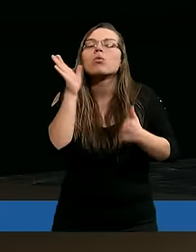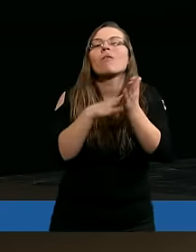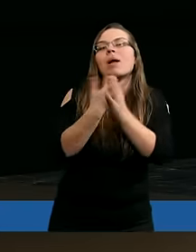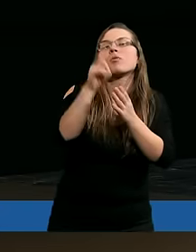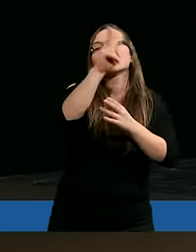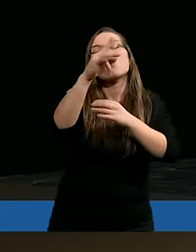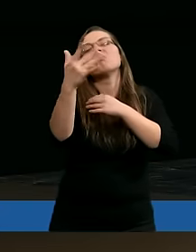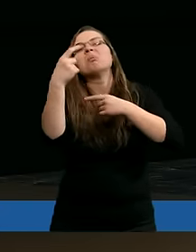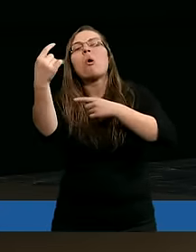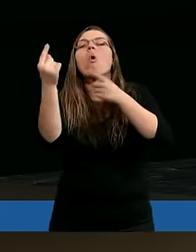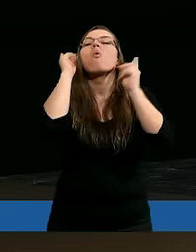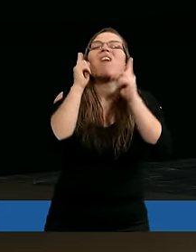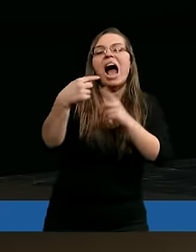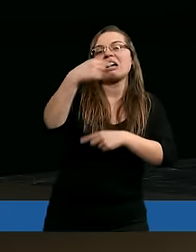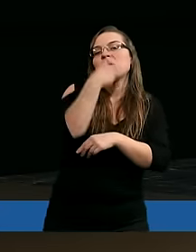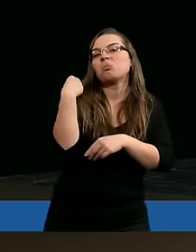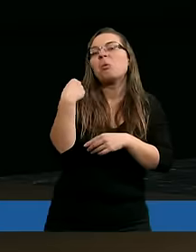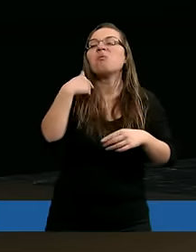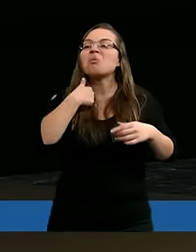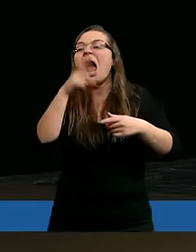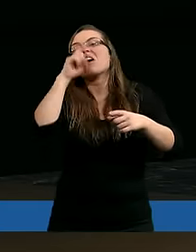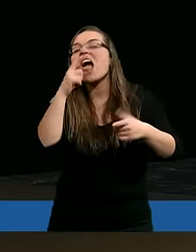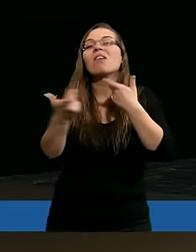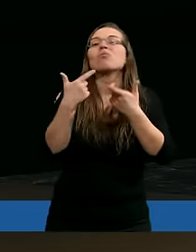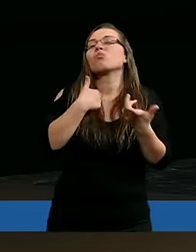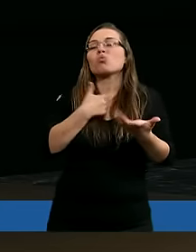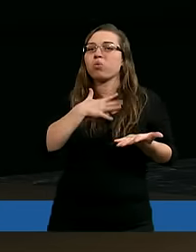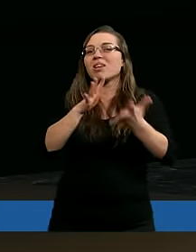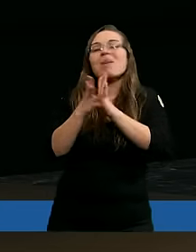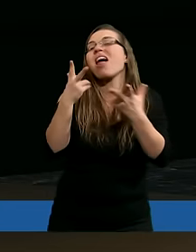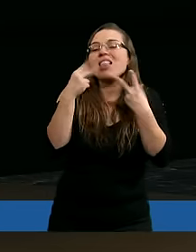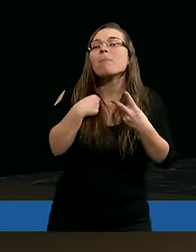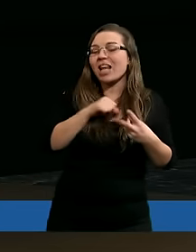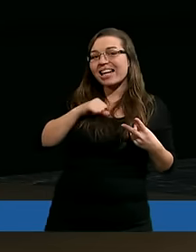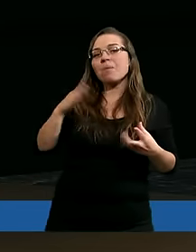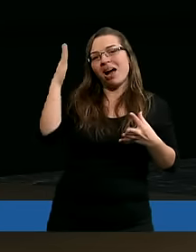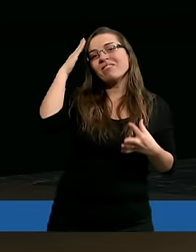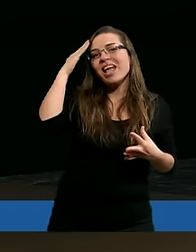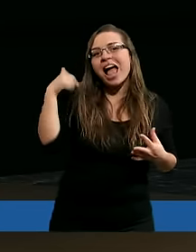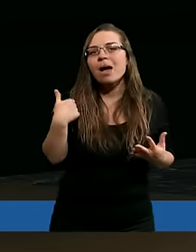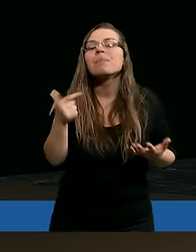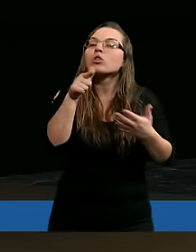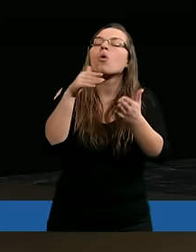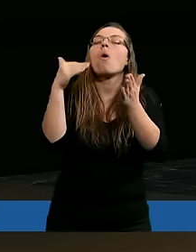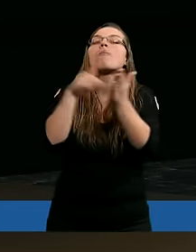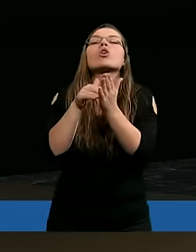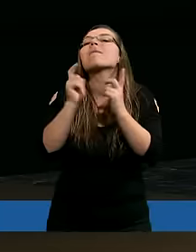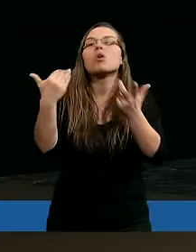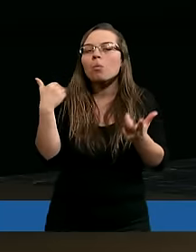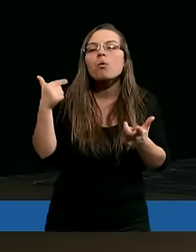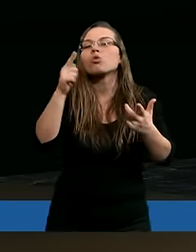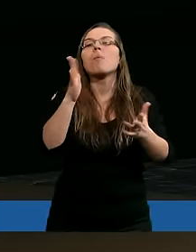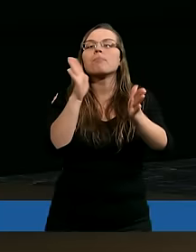takich potem uwag na ten temat nic tak naprawdę nie zmieniało. I to, co było mi w tym momencie najbardziej potrzebne, no to po prostu,